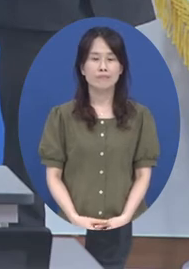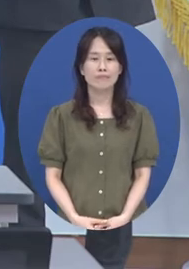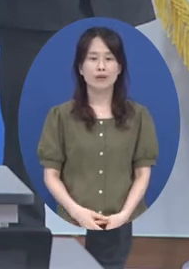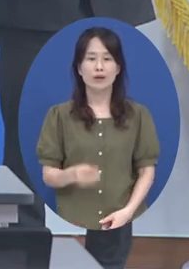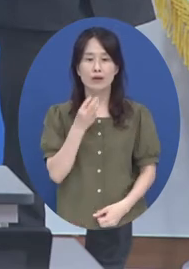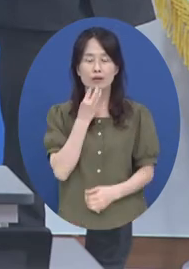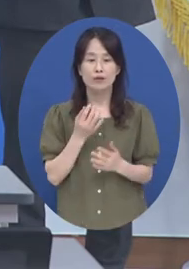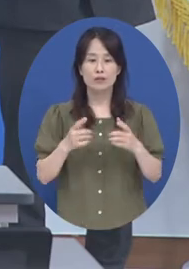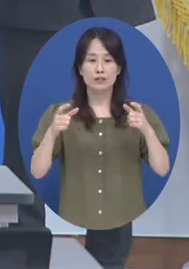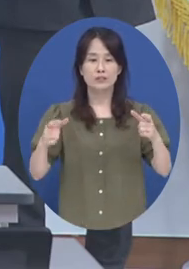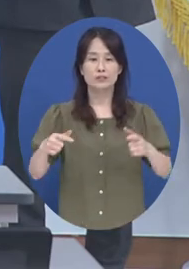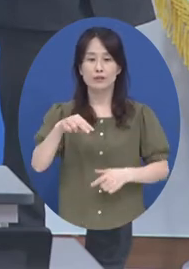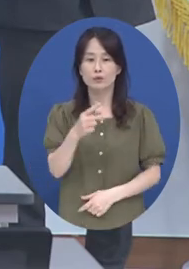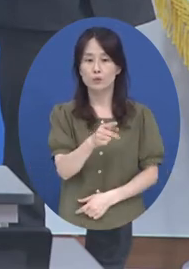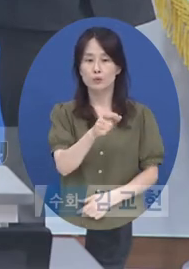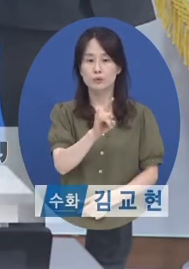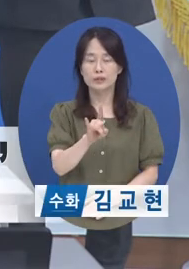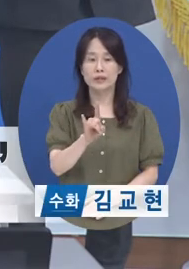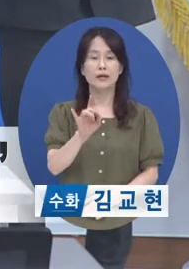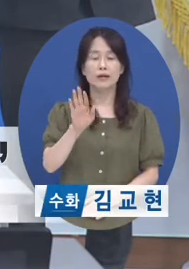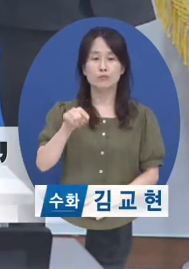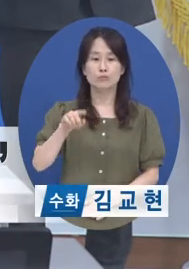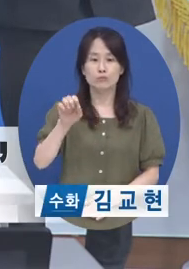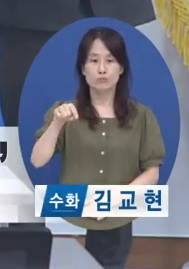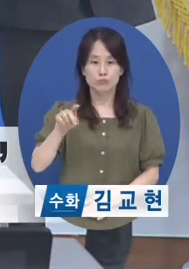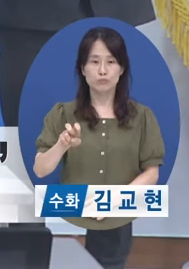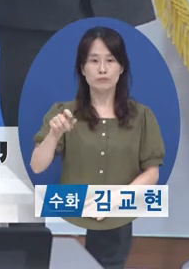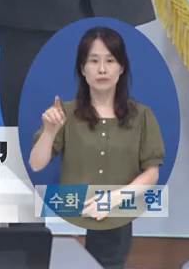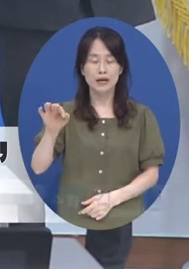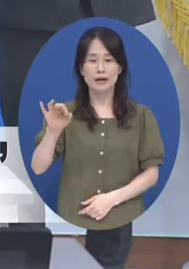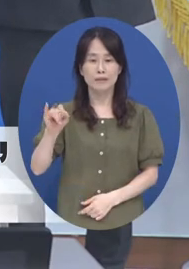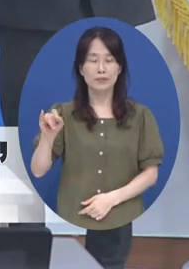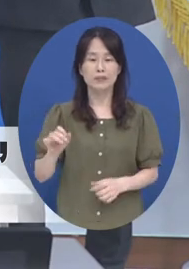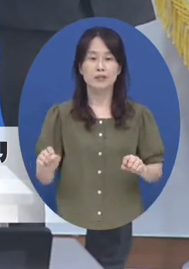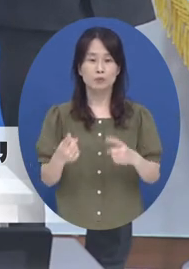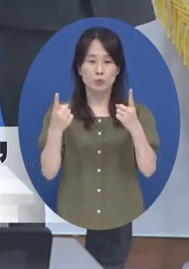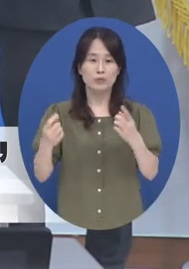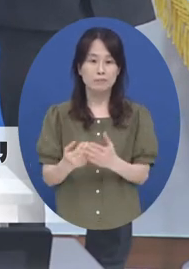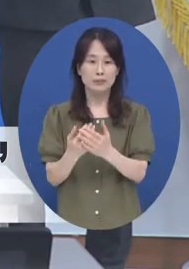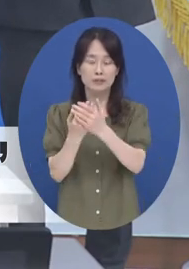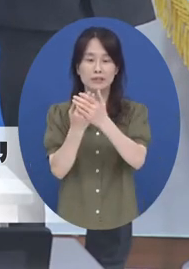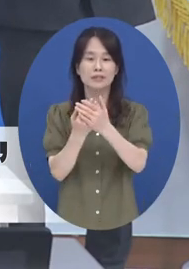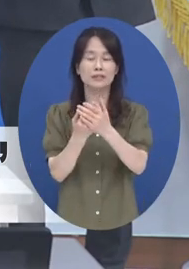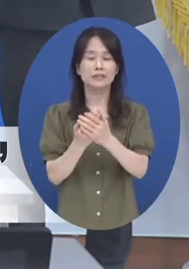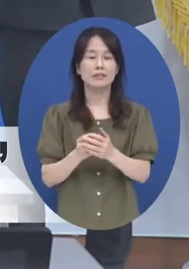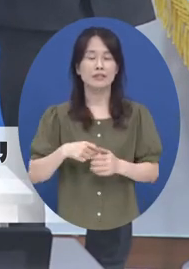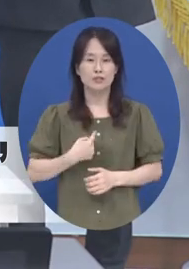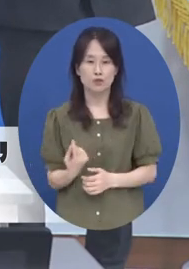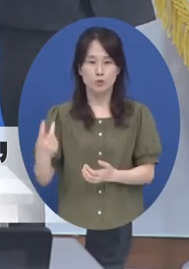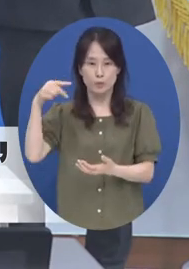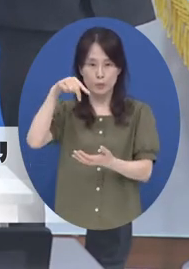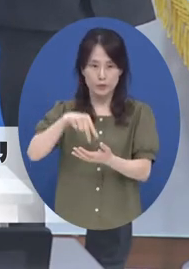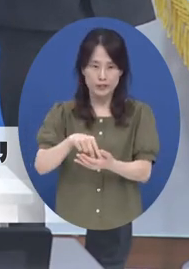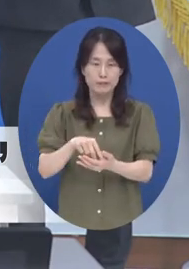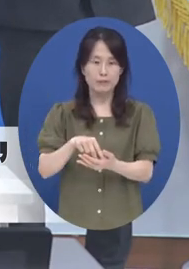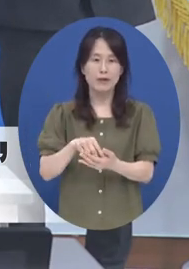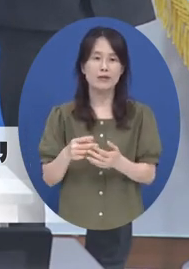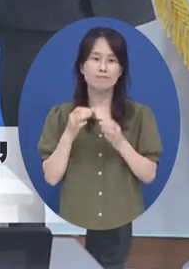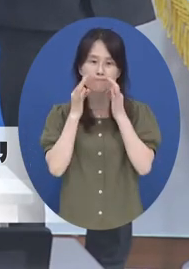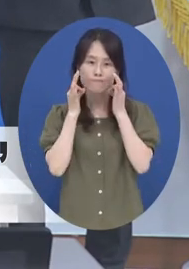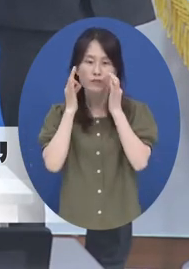경기도는 경기 지역 소재와 부품, 장비 기업들의 상생 협력 체계를 구축하는 이른바 소부장 산업의 자립화에 힘쓰고